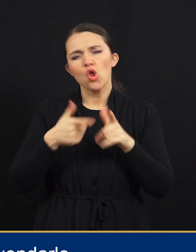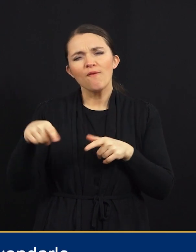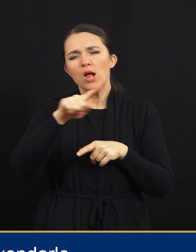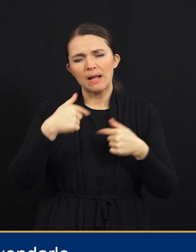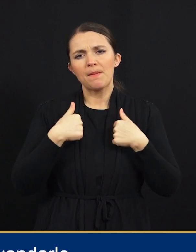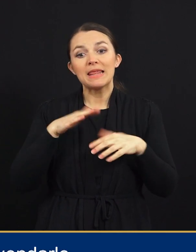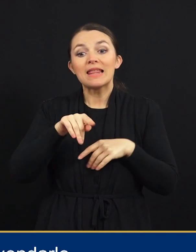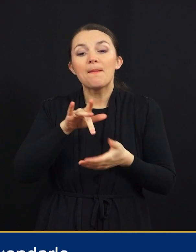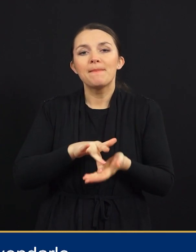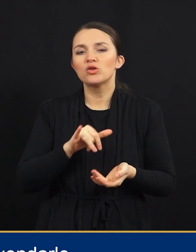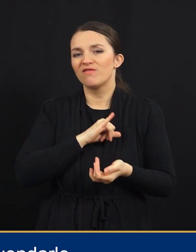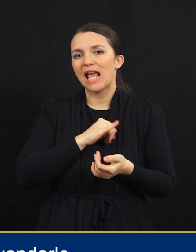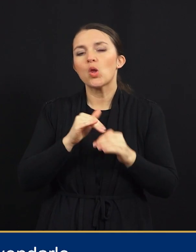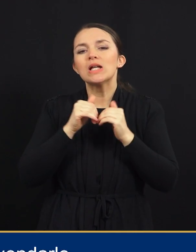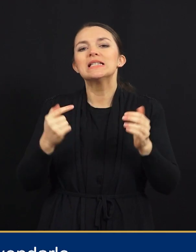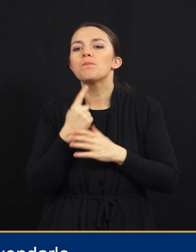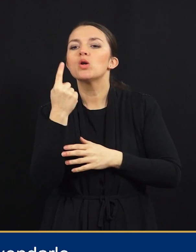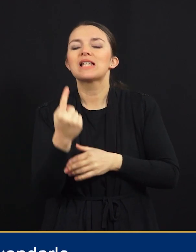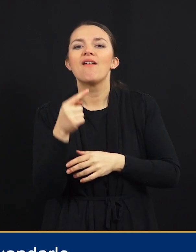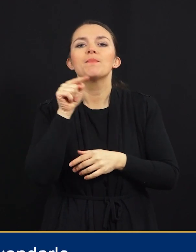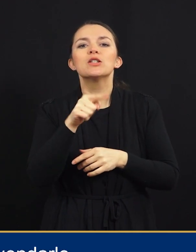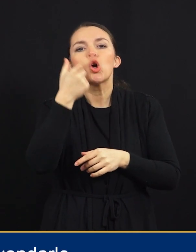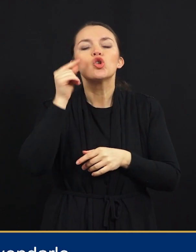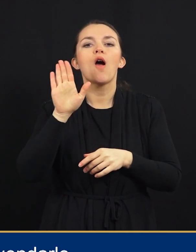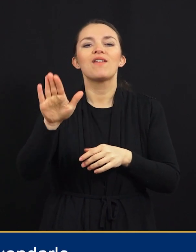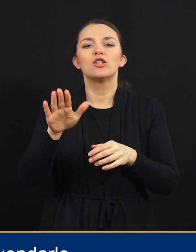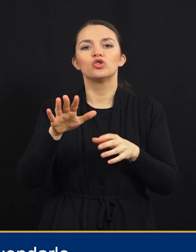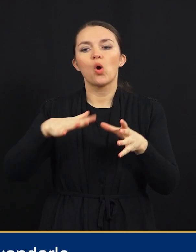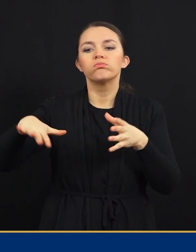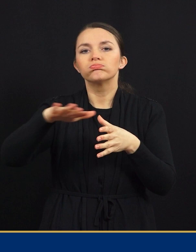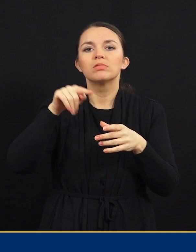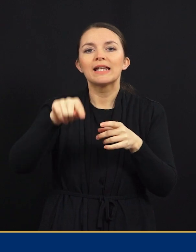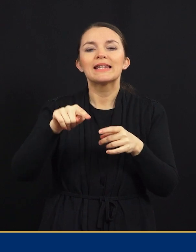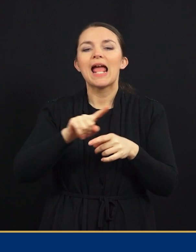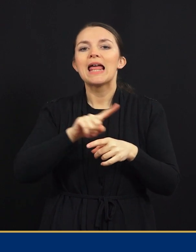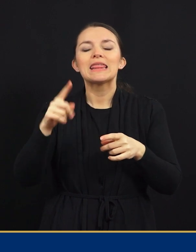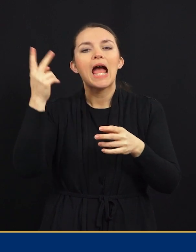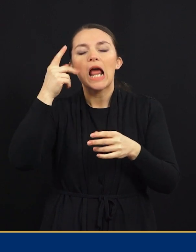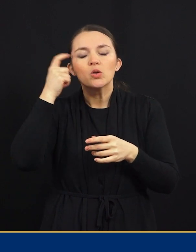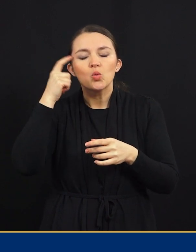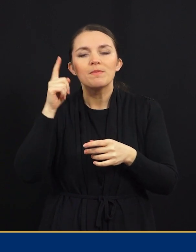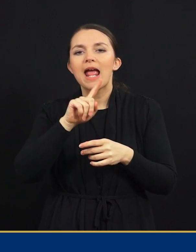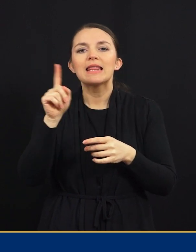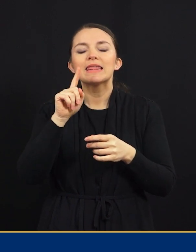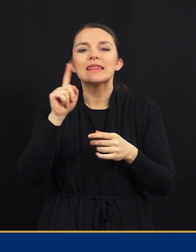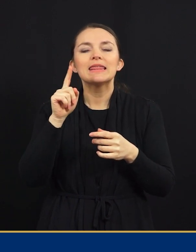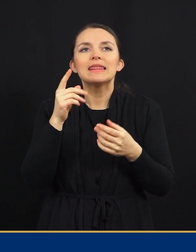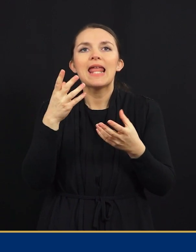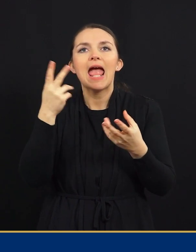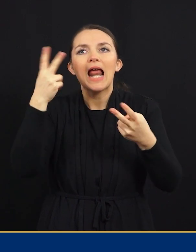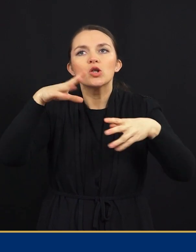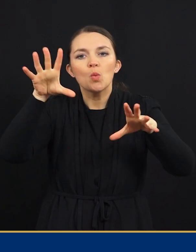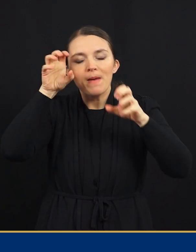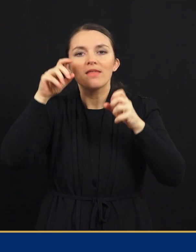Dovolite pa mi, da na tem mestu vendarle izpostavim tisto človeško razsežnost te nerazumne in nerazumljene